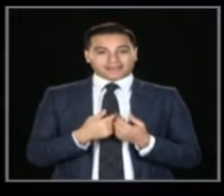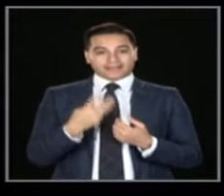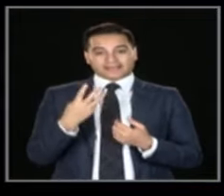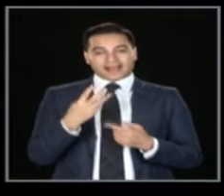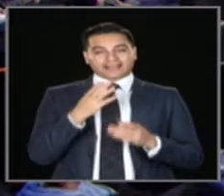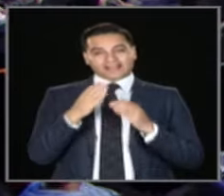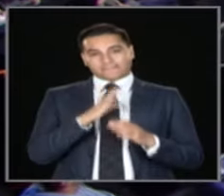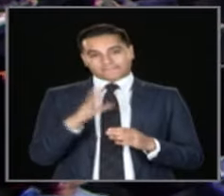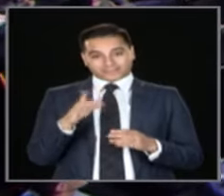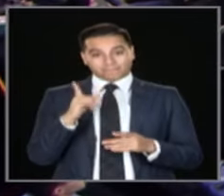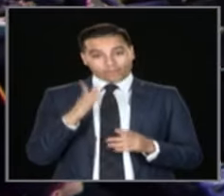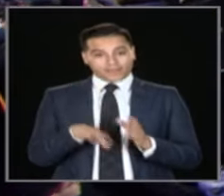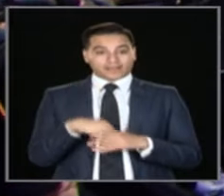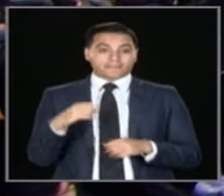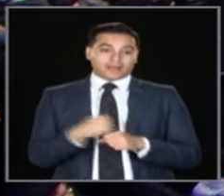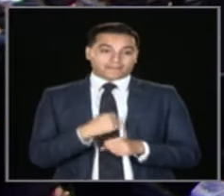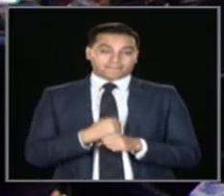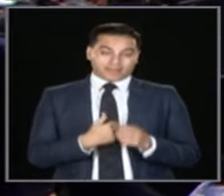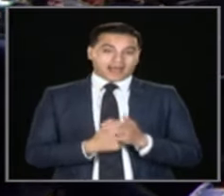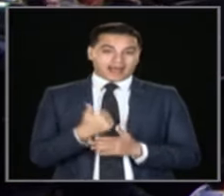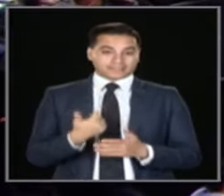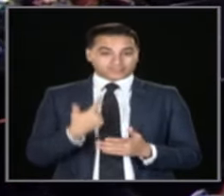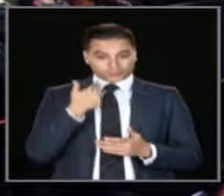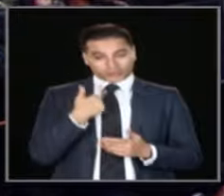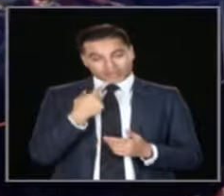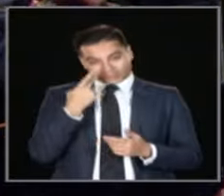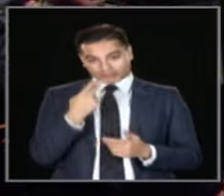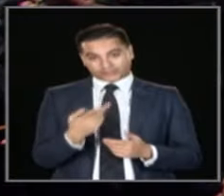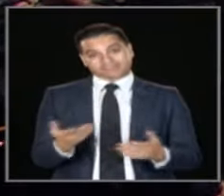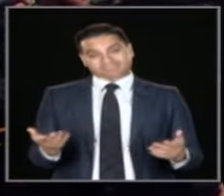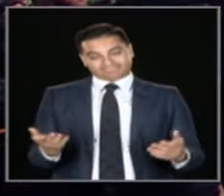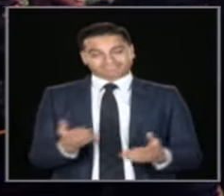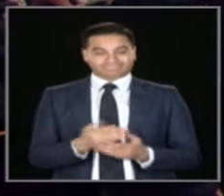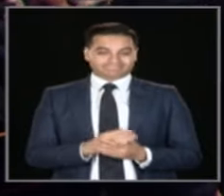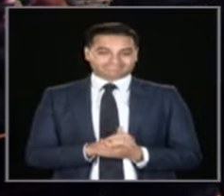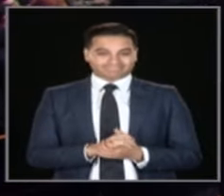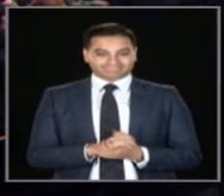3 من 8. كان ممكن تعمل احسن من كده يا رنا، ده في رايي يعني.